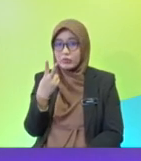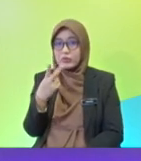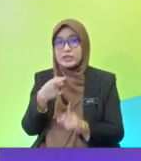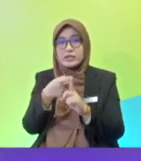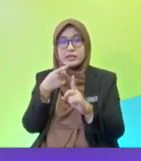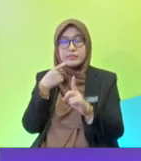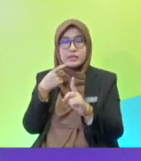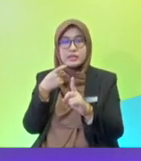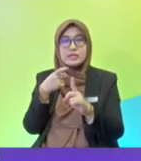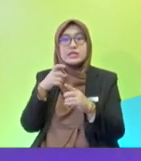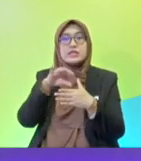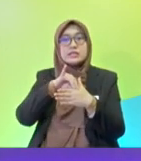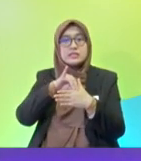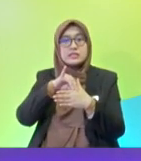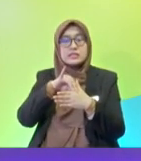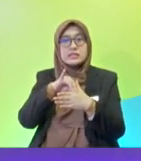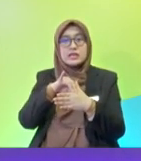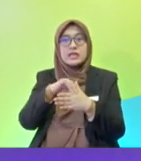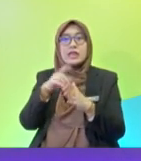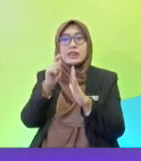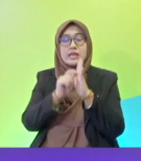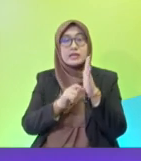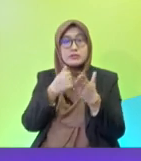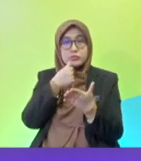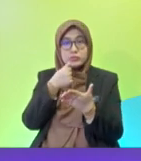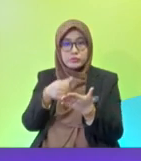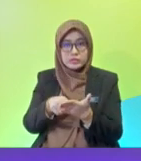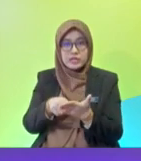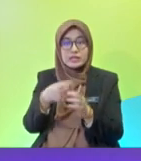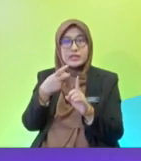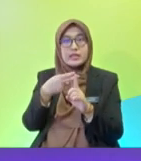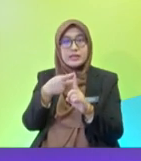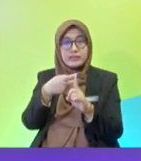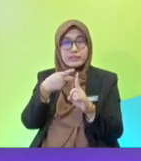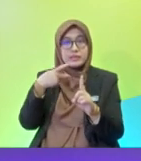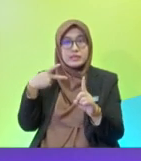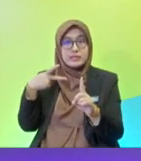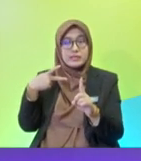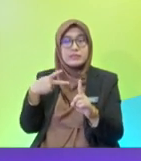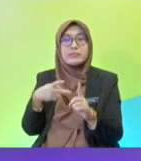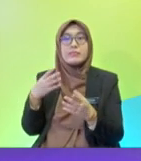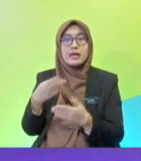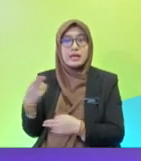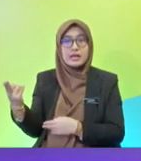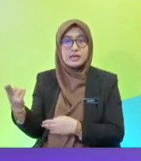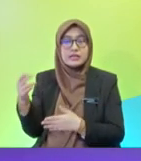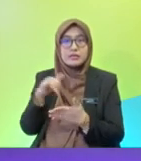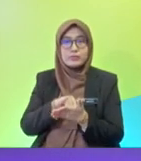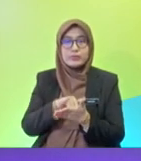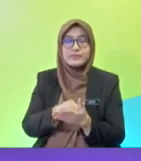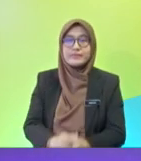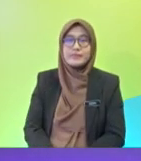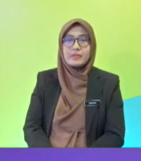tersebut Oke jadi caranya murid-murid boleh nyatetkan sebab yaitu Mengapa ataupun kesan